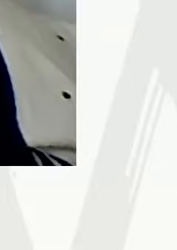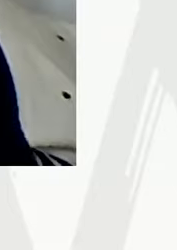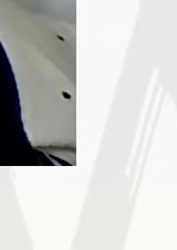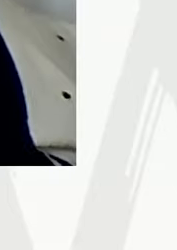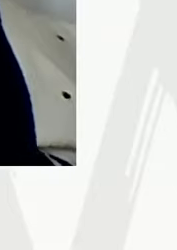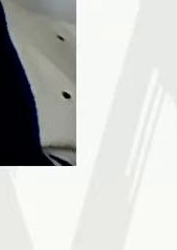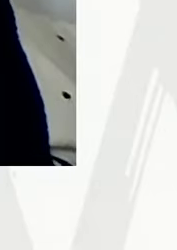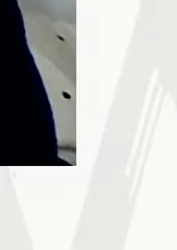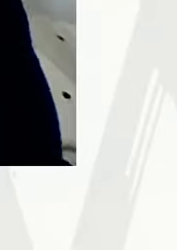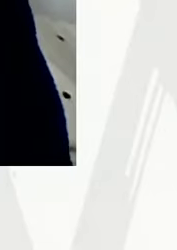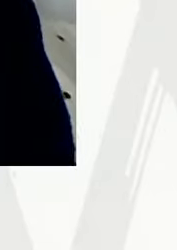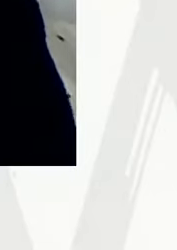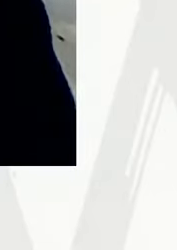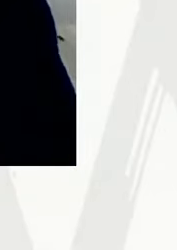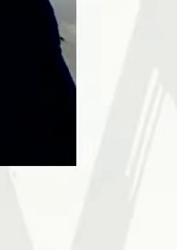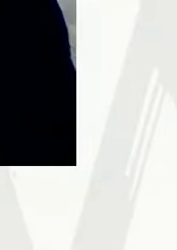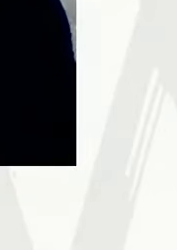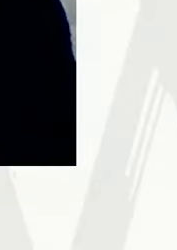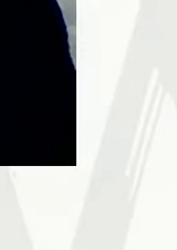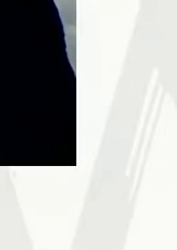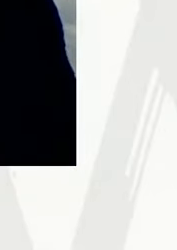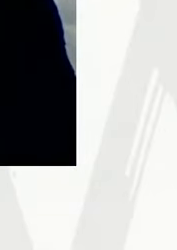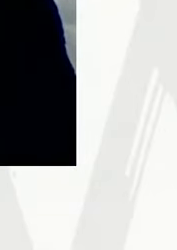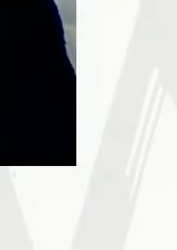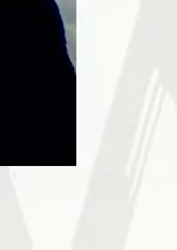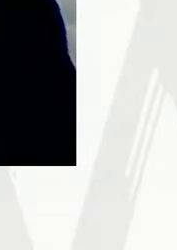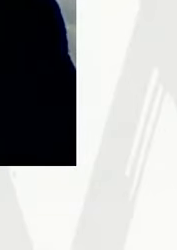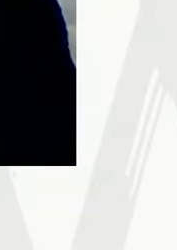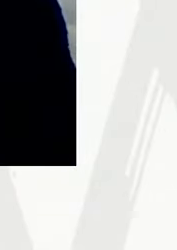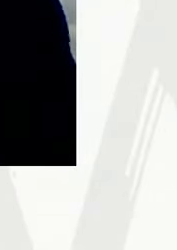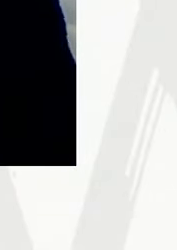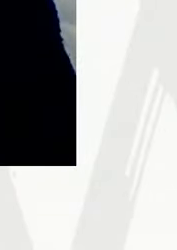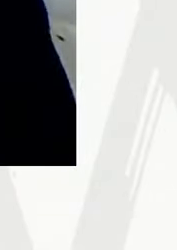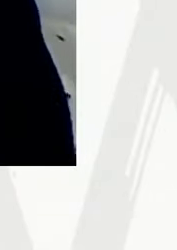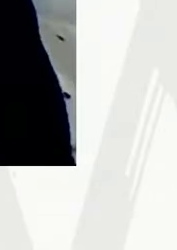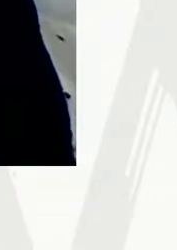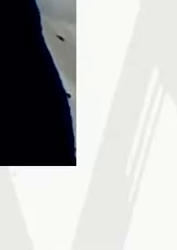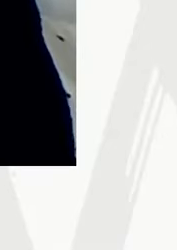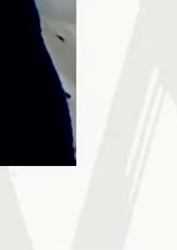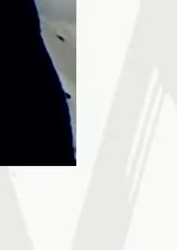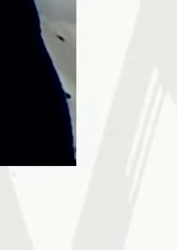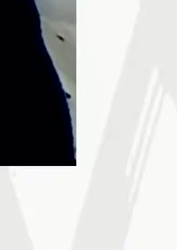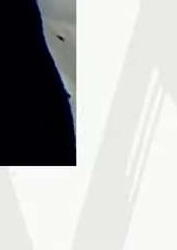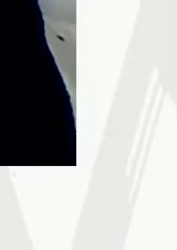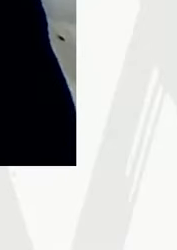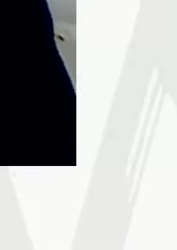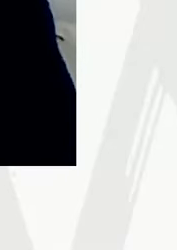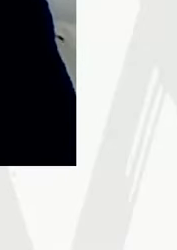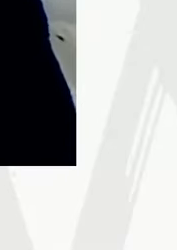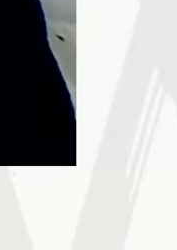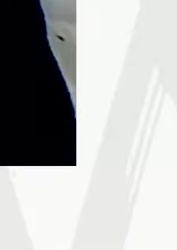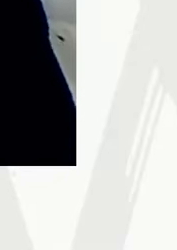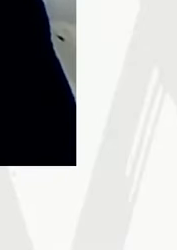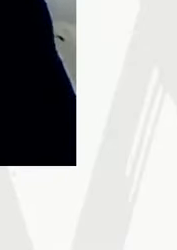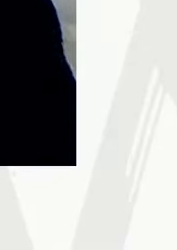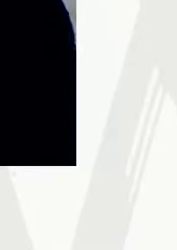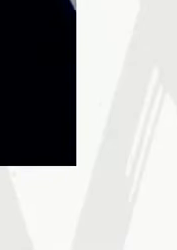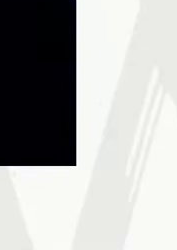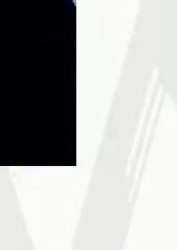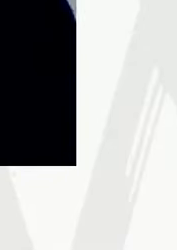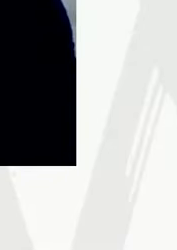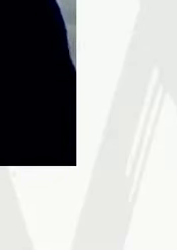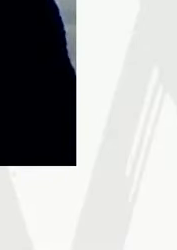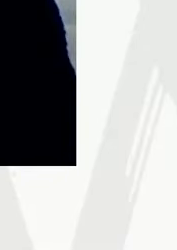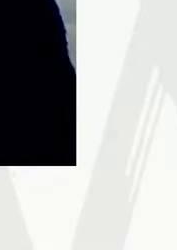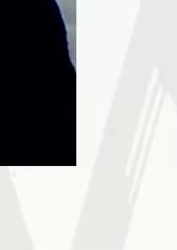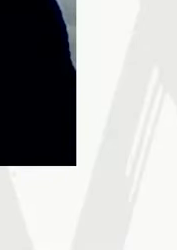Sade, telle que Lacan l'a exposée. C'est la certitude d'un sujet